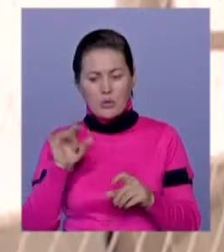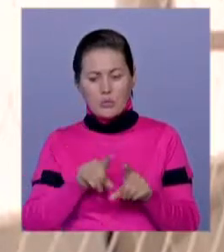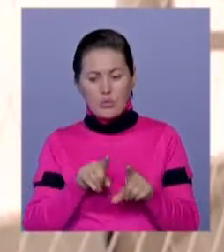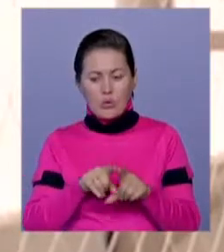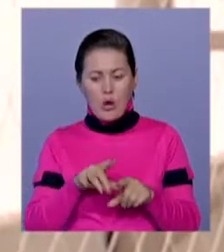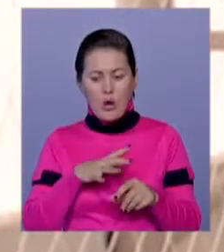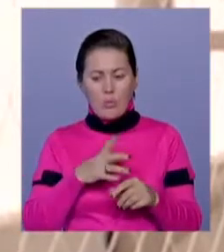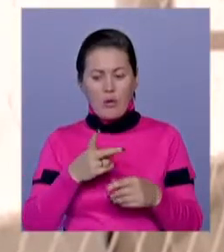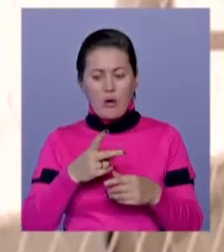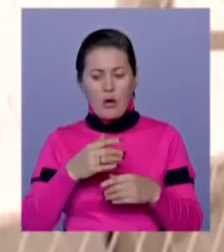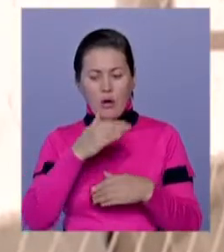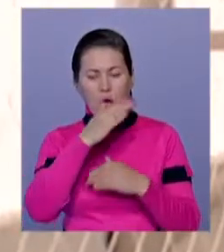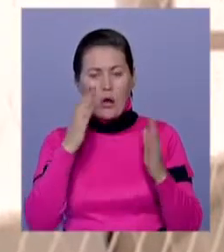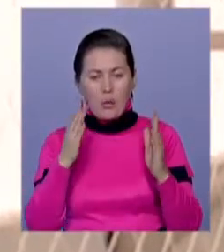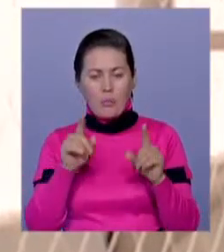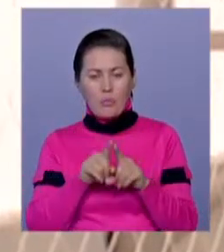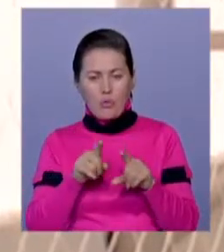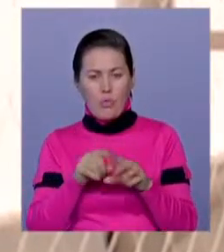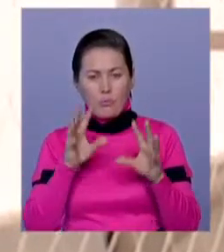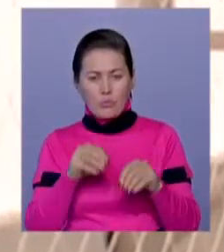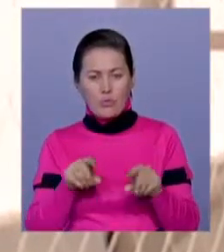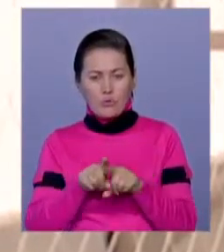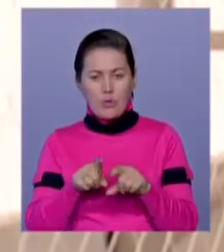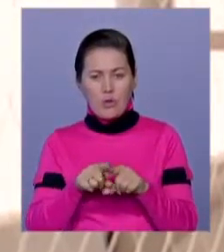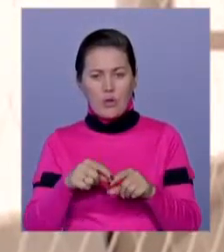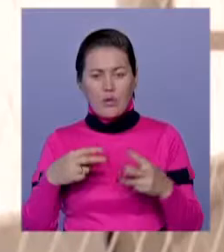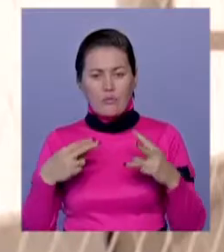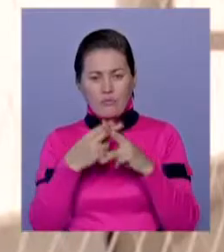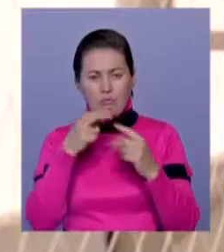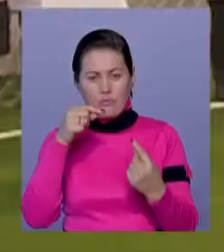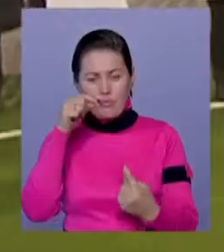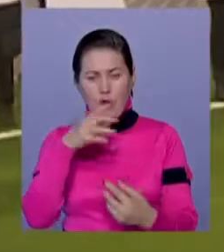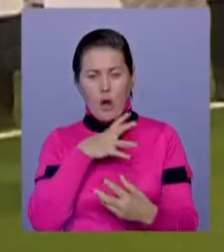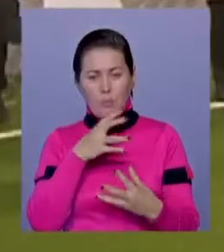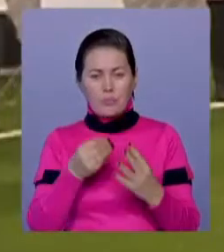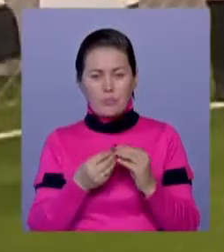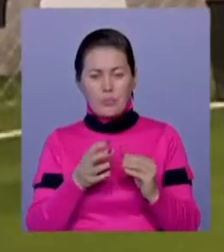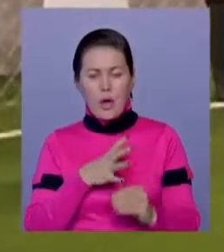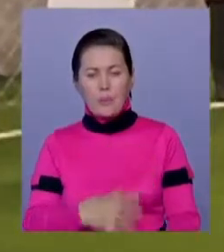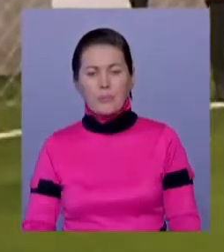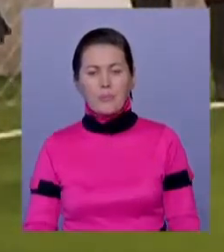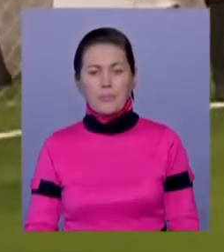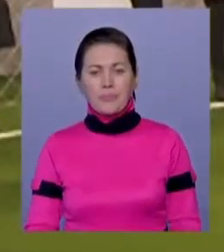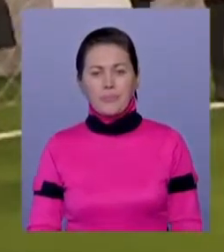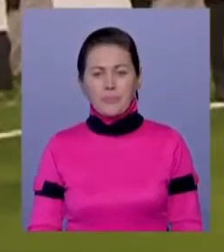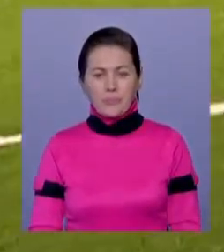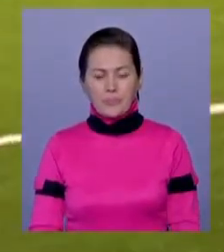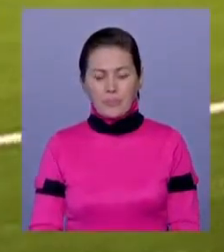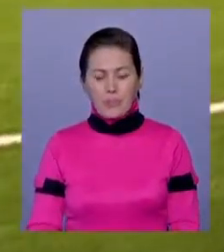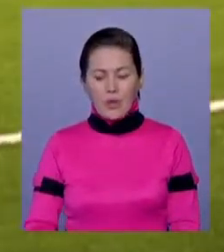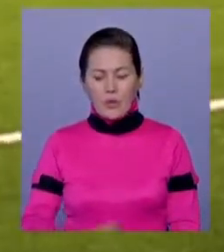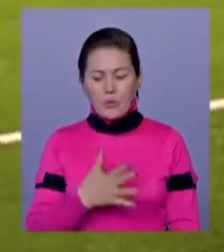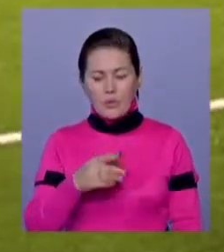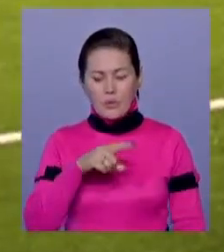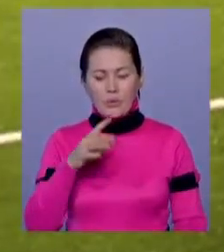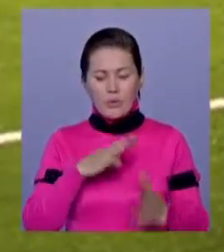жарық, ворота, қақпа, бәрі инфраструктура дейді ғой, бәрі жақсы салынған. Осы жылдың аяғына дейін бизнесмен қаладағы